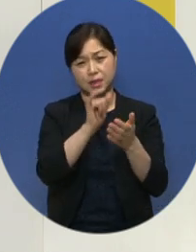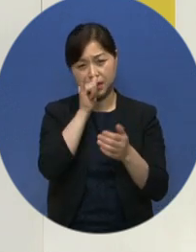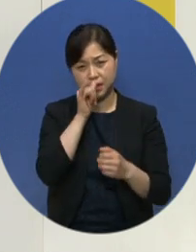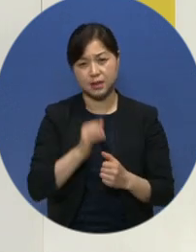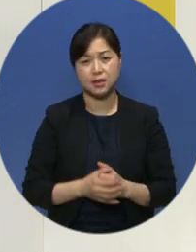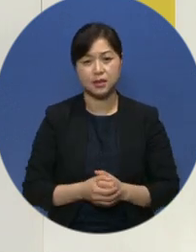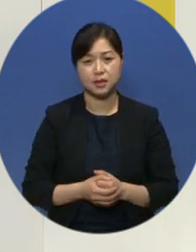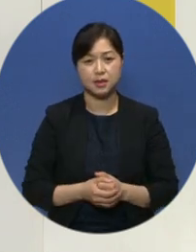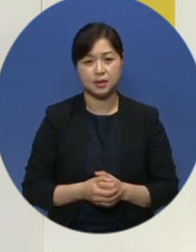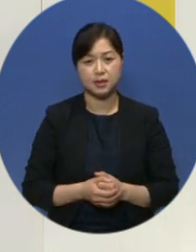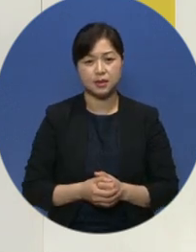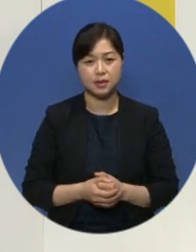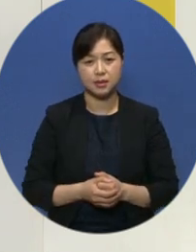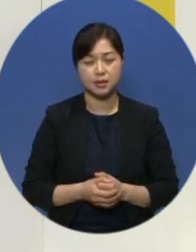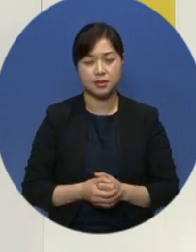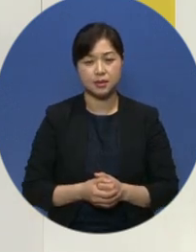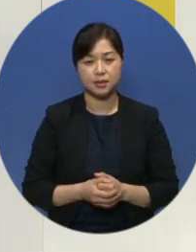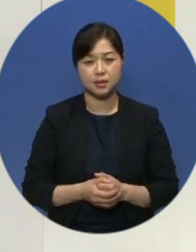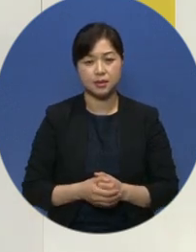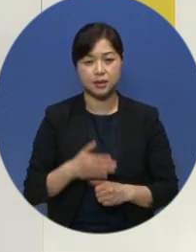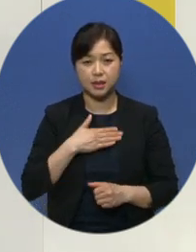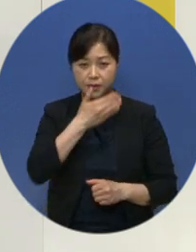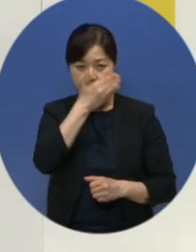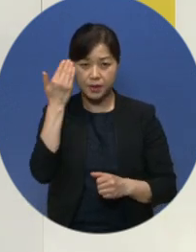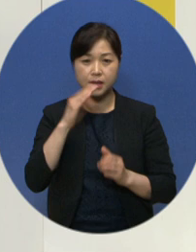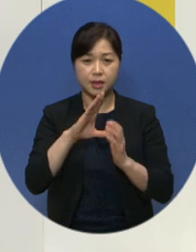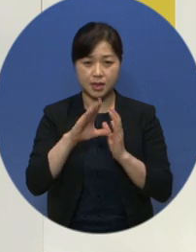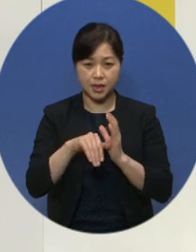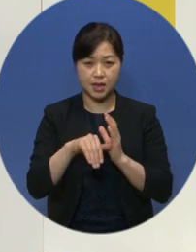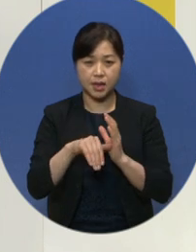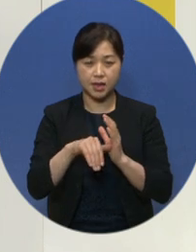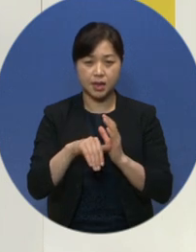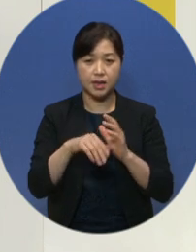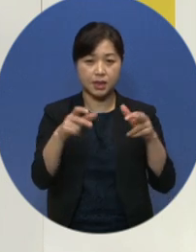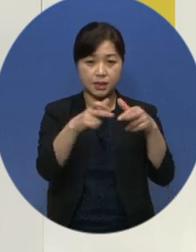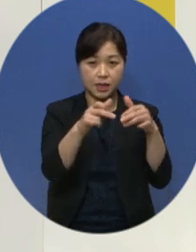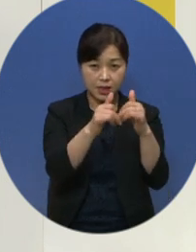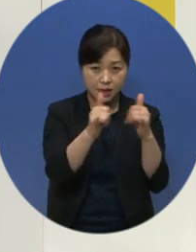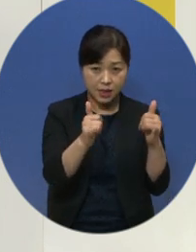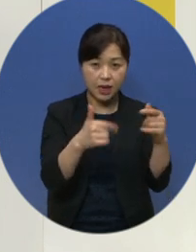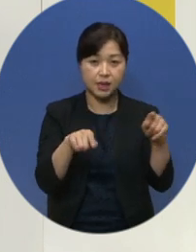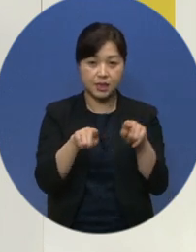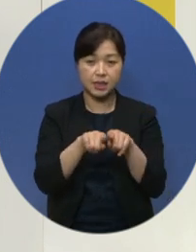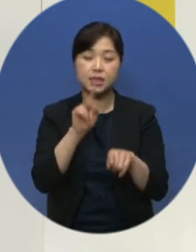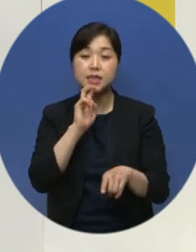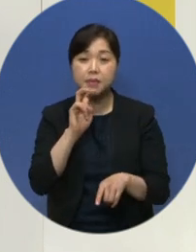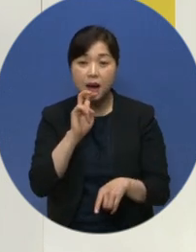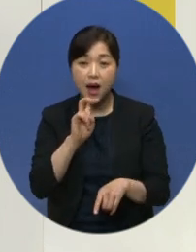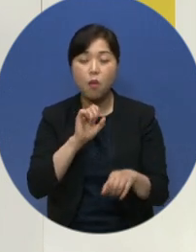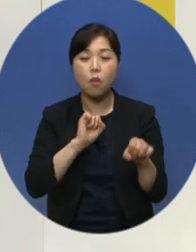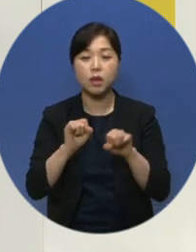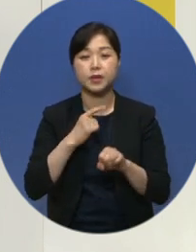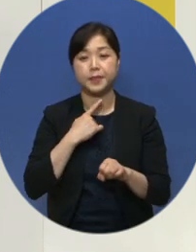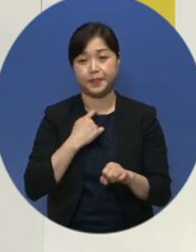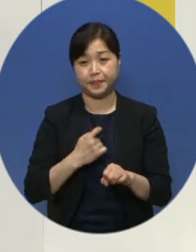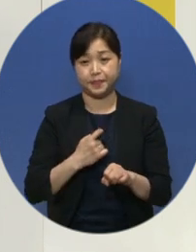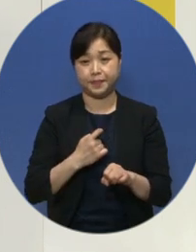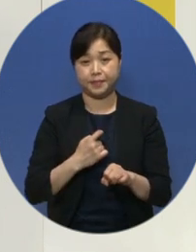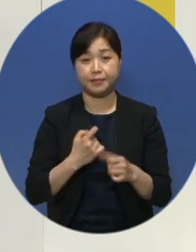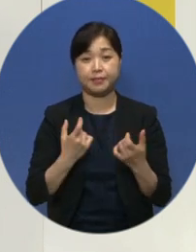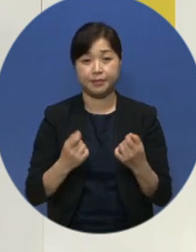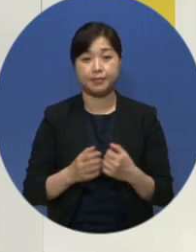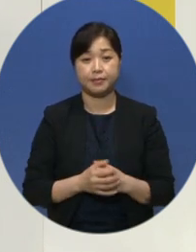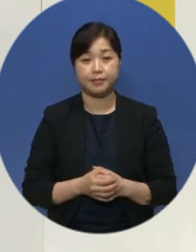이제 그 음악을 우리 그 장애인들 하고 음악활동을 좀 했어요 그래서 그